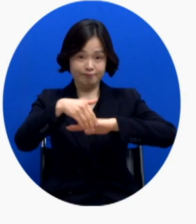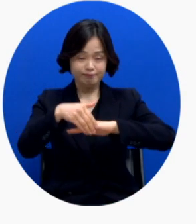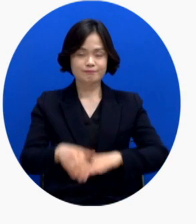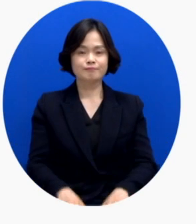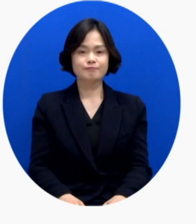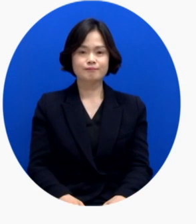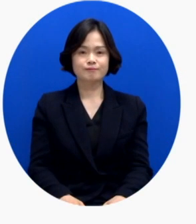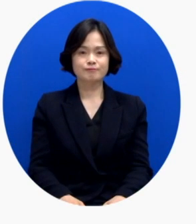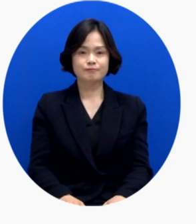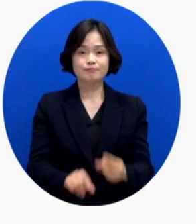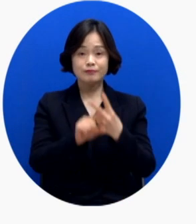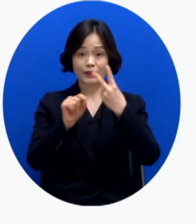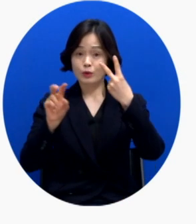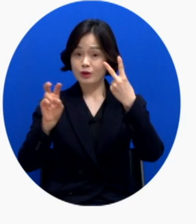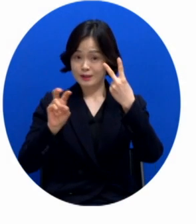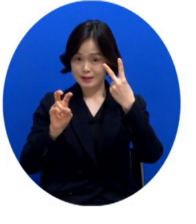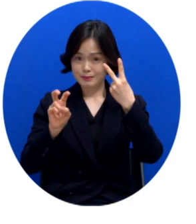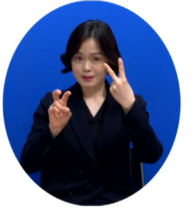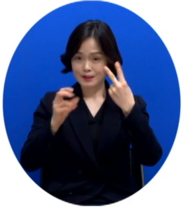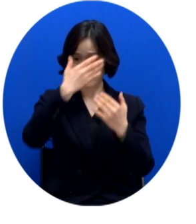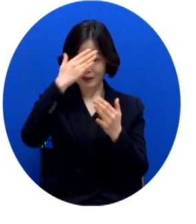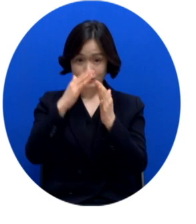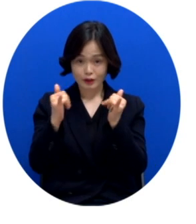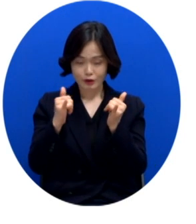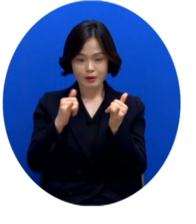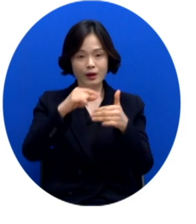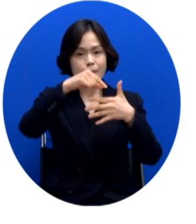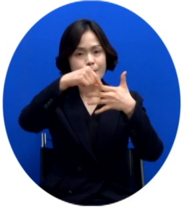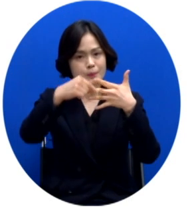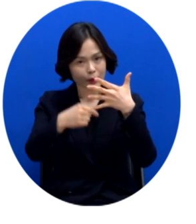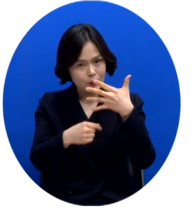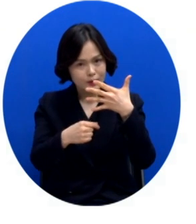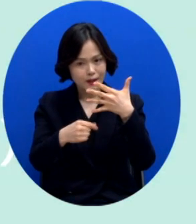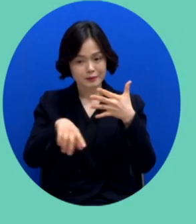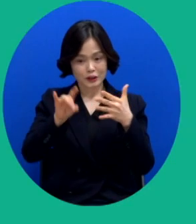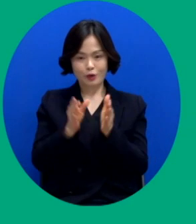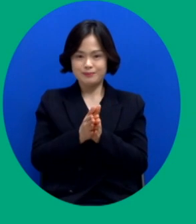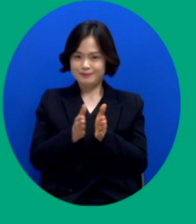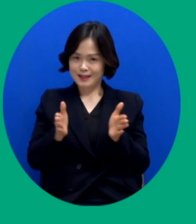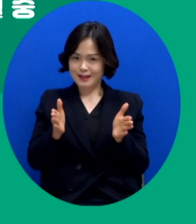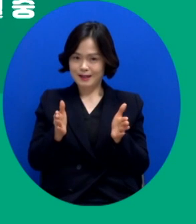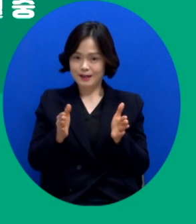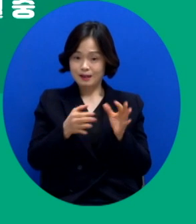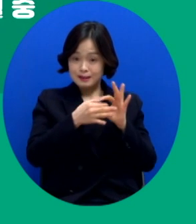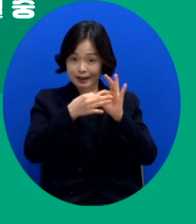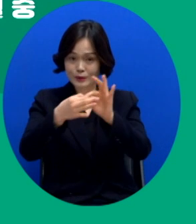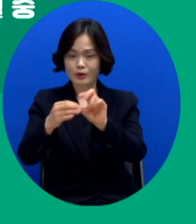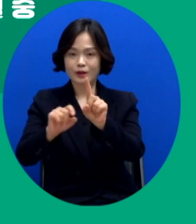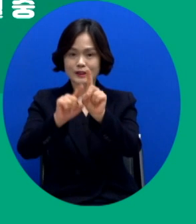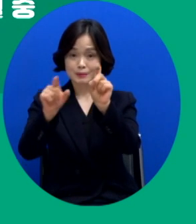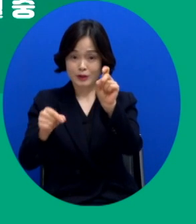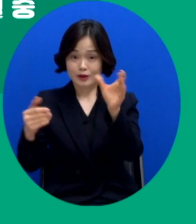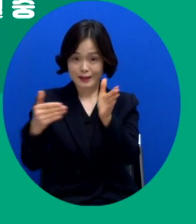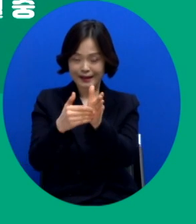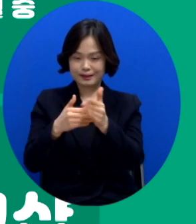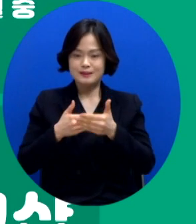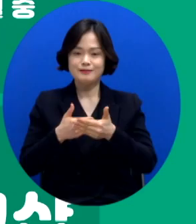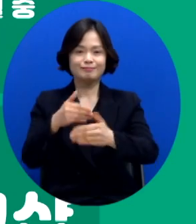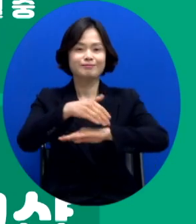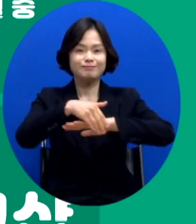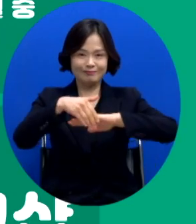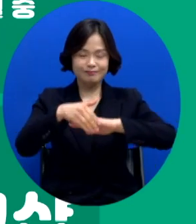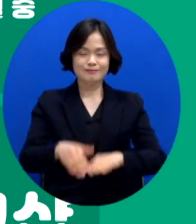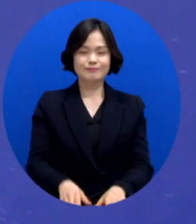장청은 오는 20일에 청년 발굴 프로젝트의 첫 오리엔테이션을 시작으로 오는 11월까지 프로젝트를 이어갈 계획입니다.